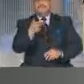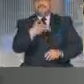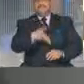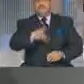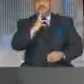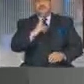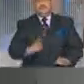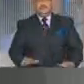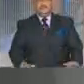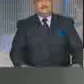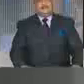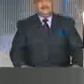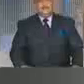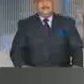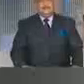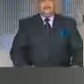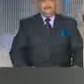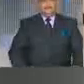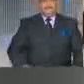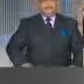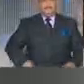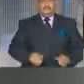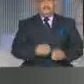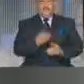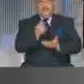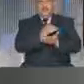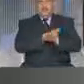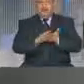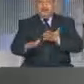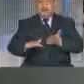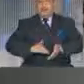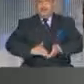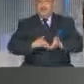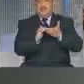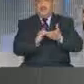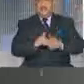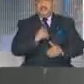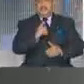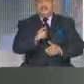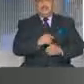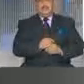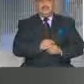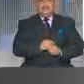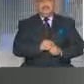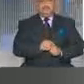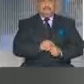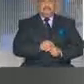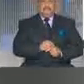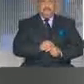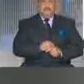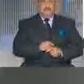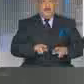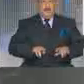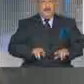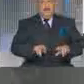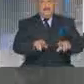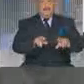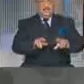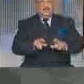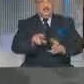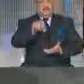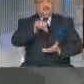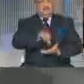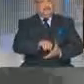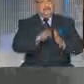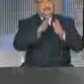صحية نظمتها جمعية أطباء الغد بالجهة لإجراء الفحوصات اللازمة مجانا للكشف المبكر عن أمراض